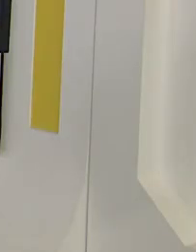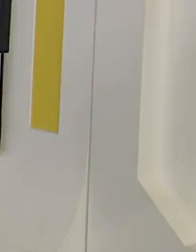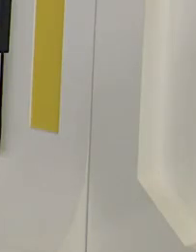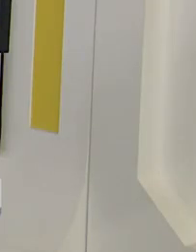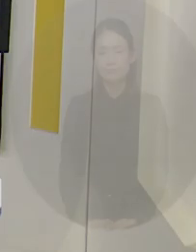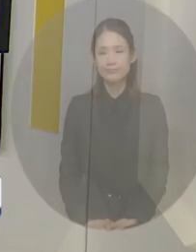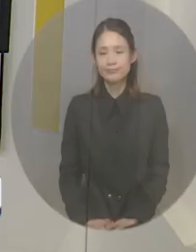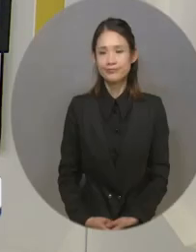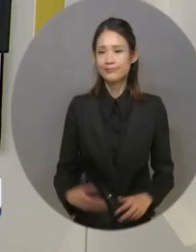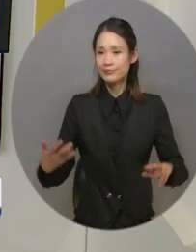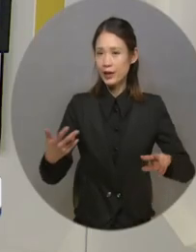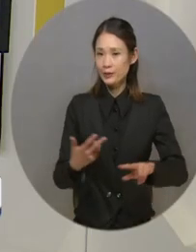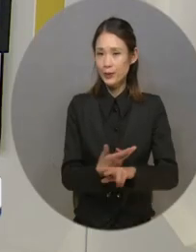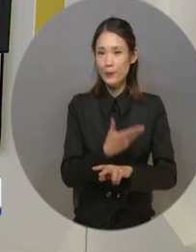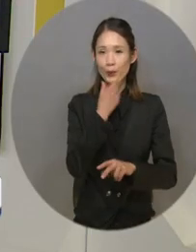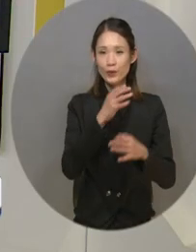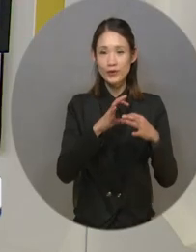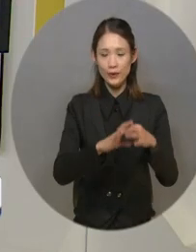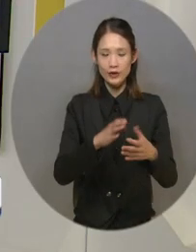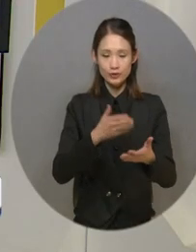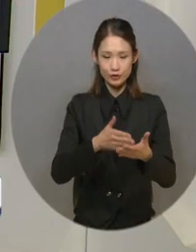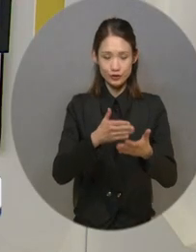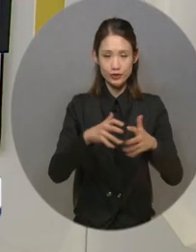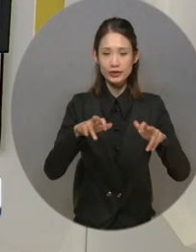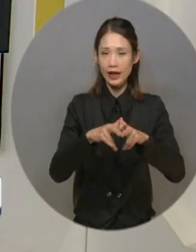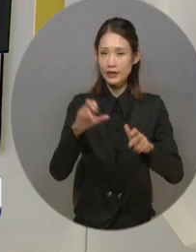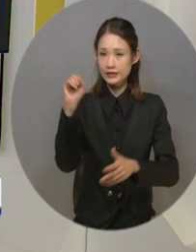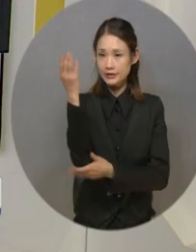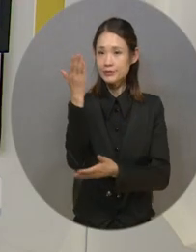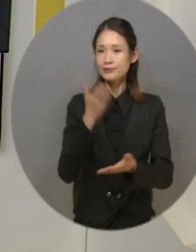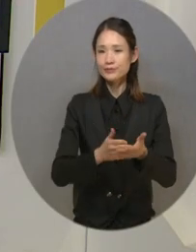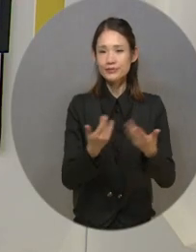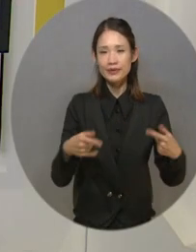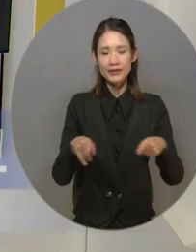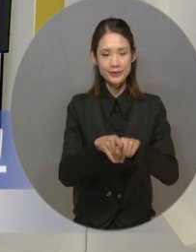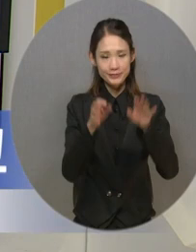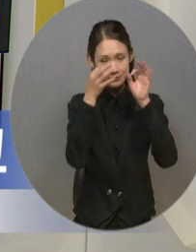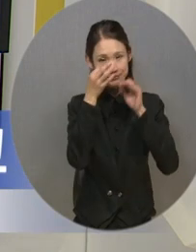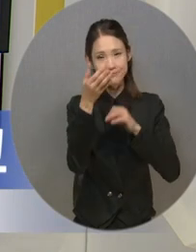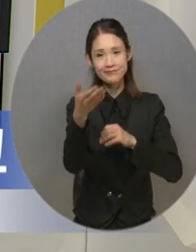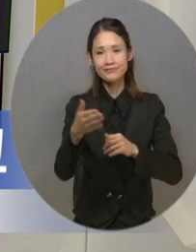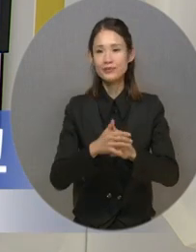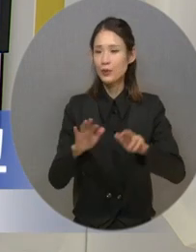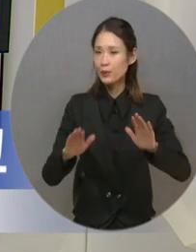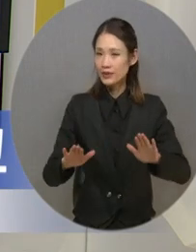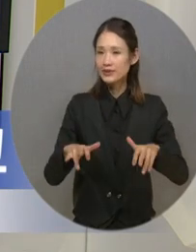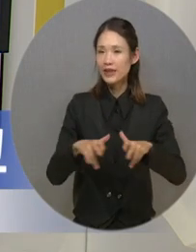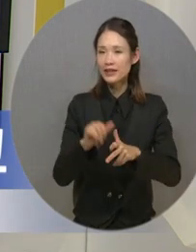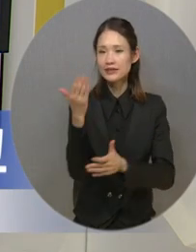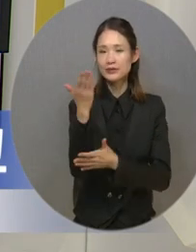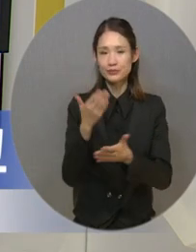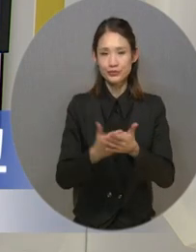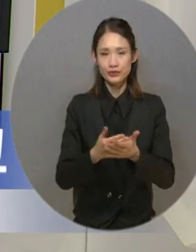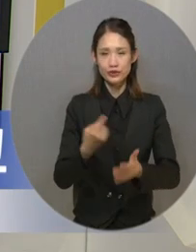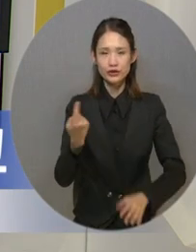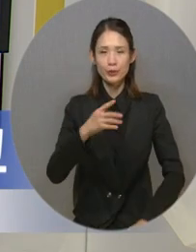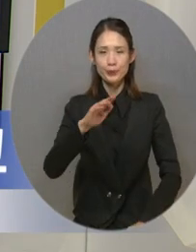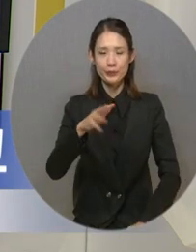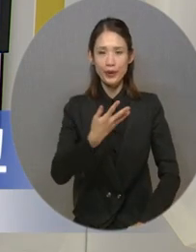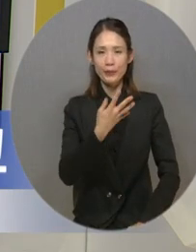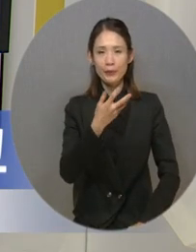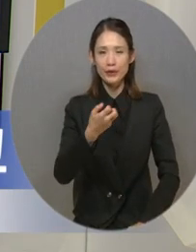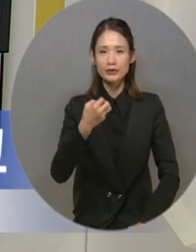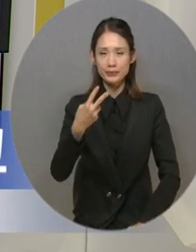한 주간의 복직의 소식을 장애인 신문과 함께 만나봅니다 오늘 장애인 신문 1482호